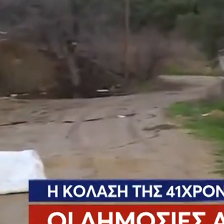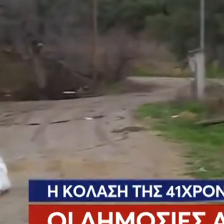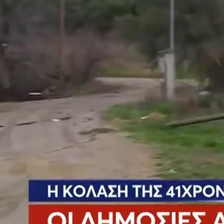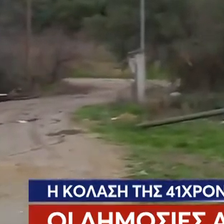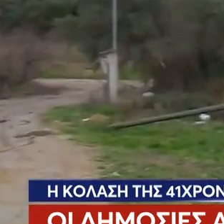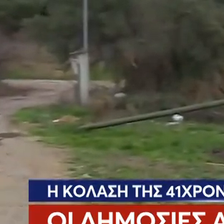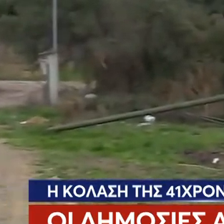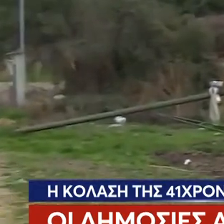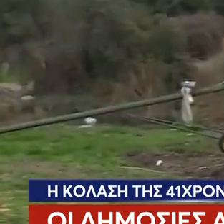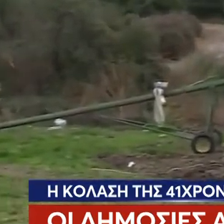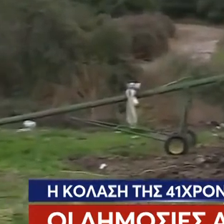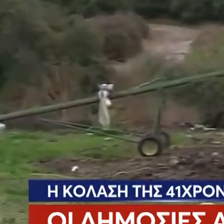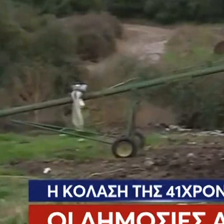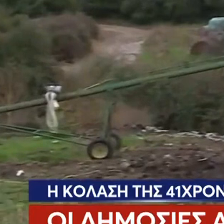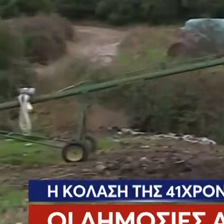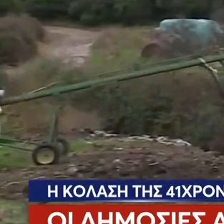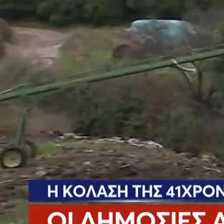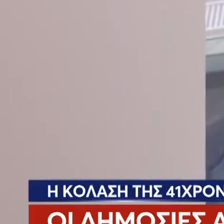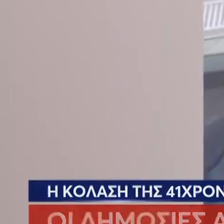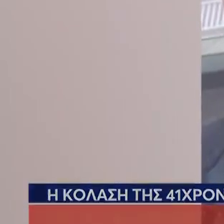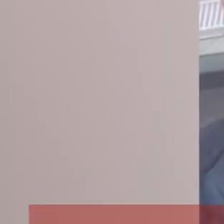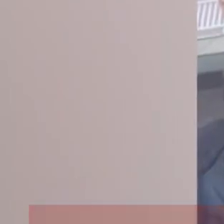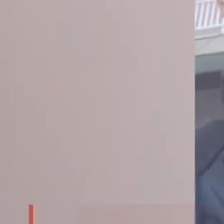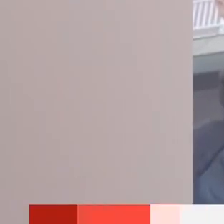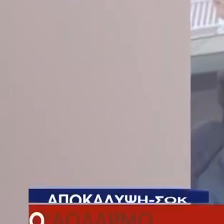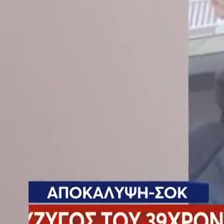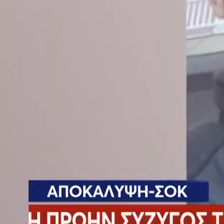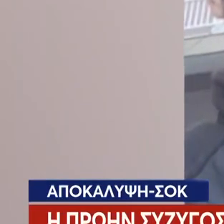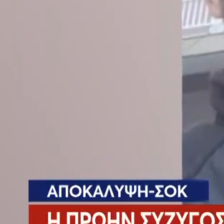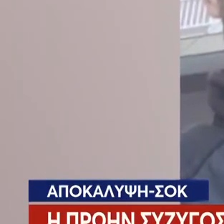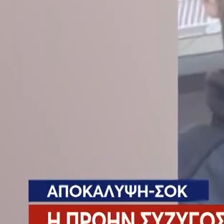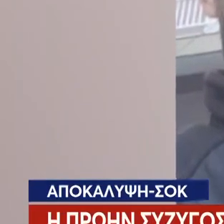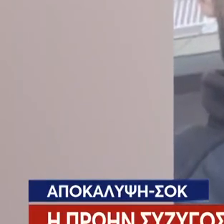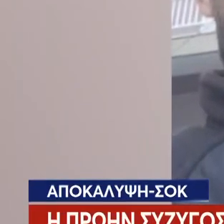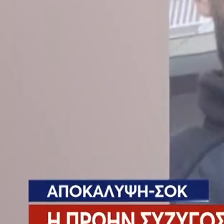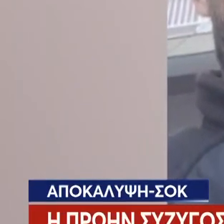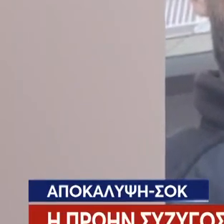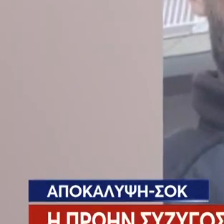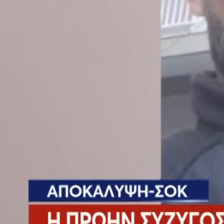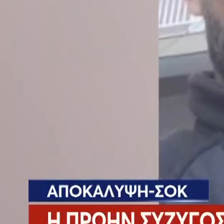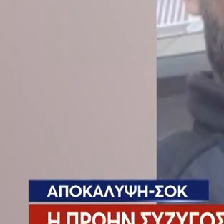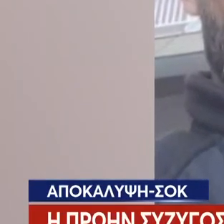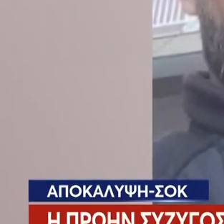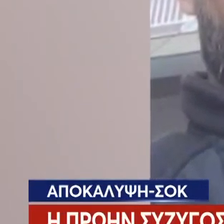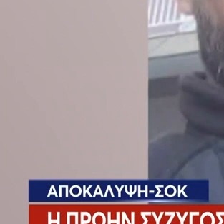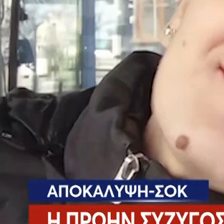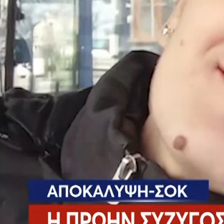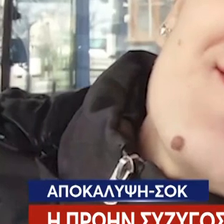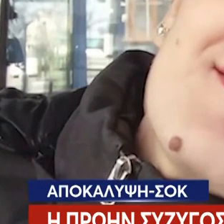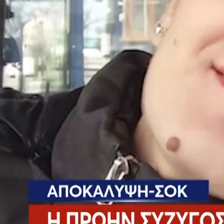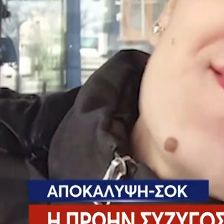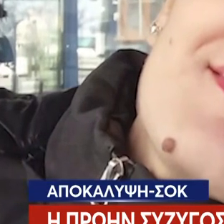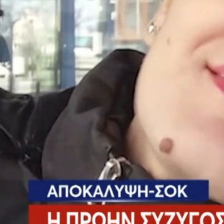Οι νέες αποκαλύψεις που έρχονται στο φως είναι σοκαριστικές. Η πρώην σύντροφος του 39χρονου φανερώνει τον πραγματικό του εαυτό.